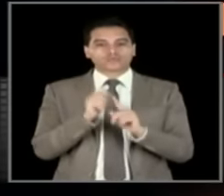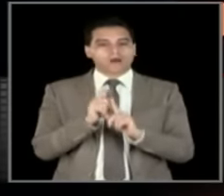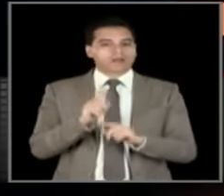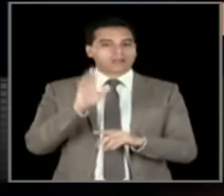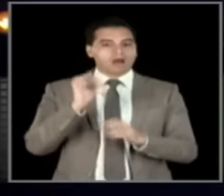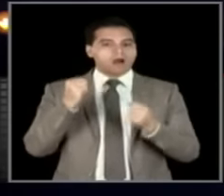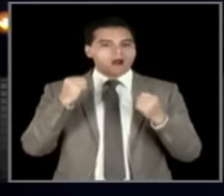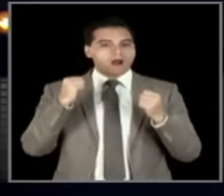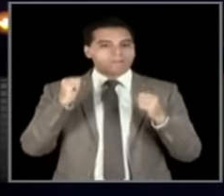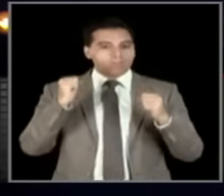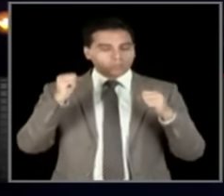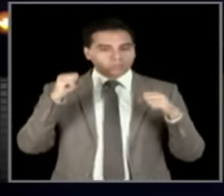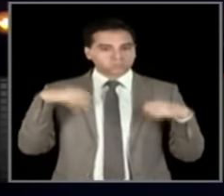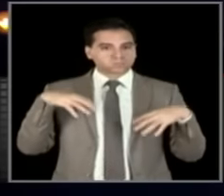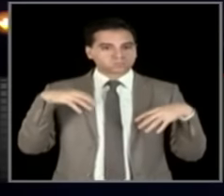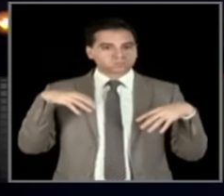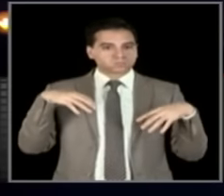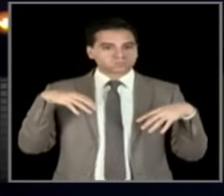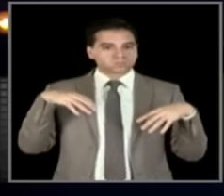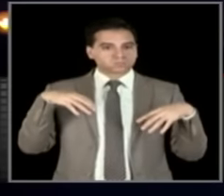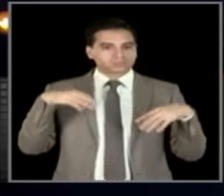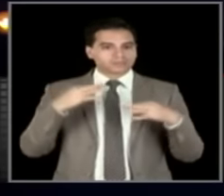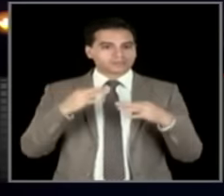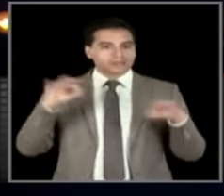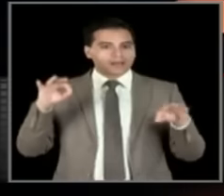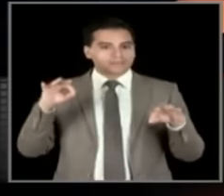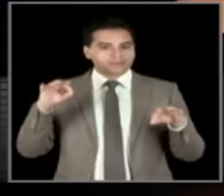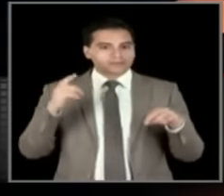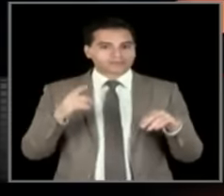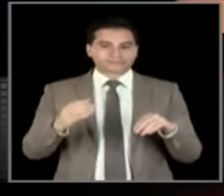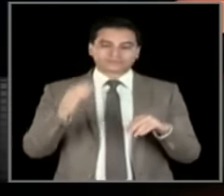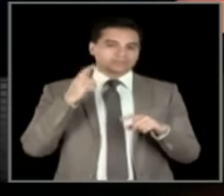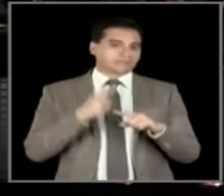تشيلي. فكرتي وتشيلي إجابة خاطئة.